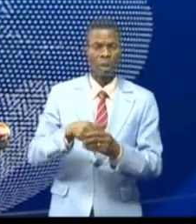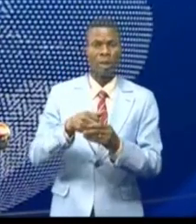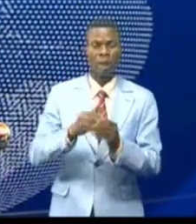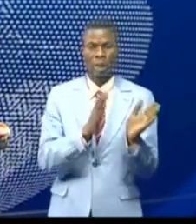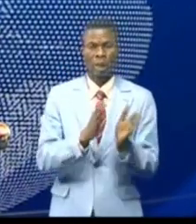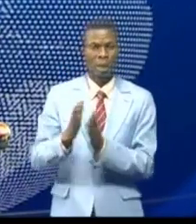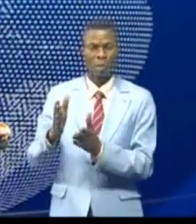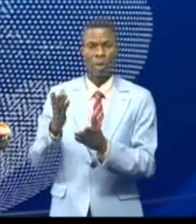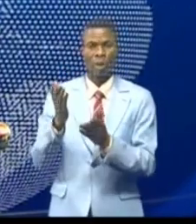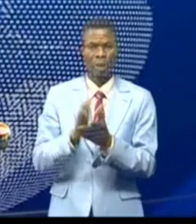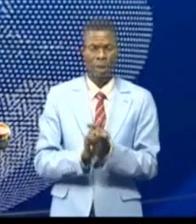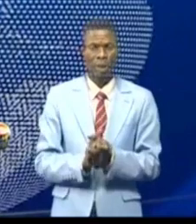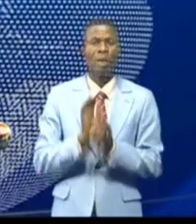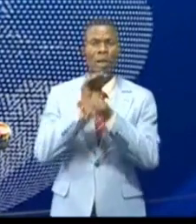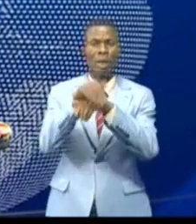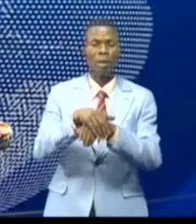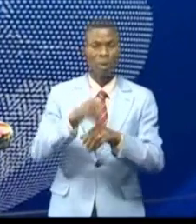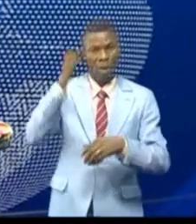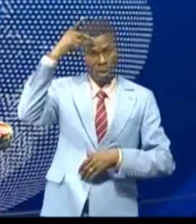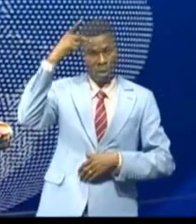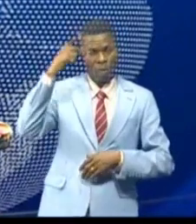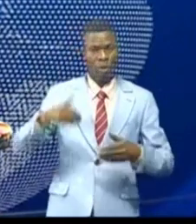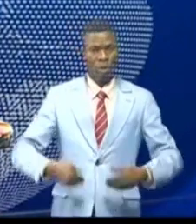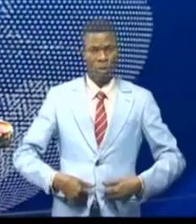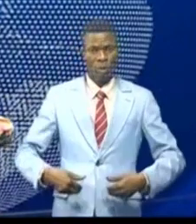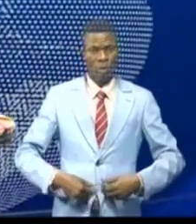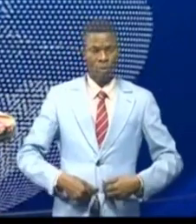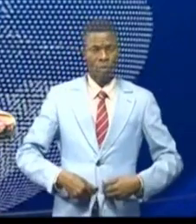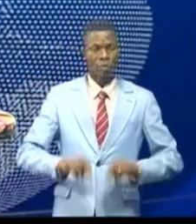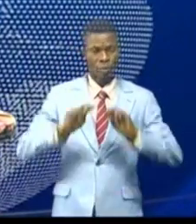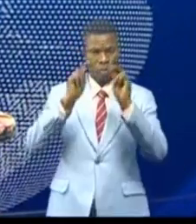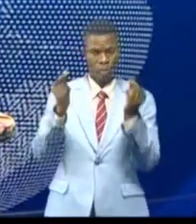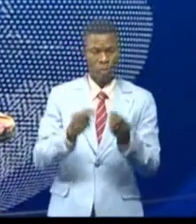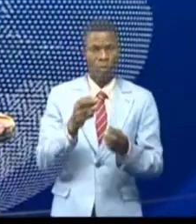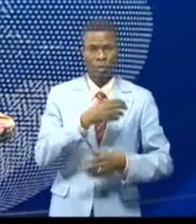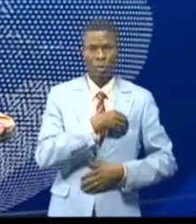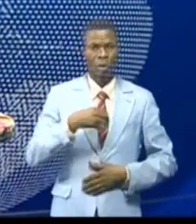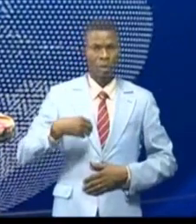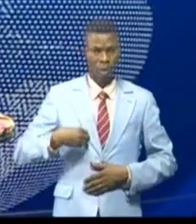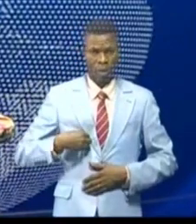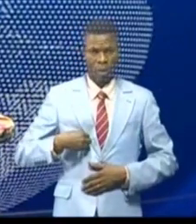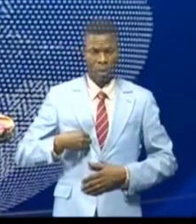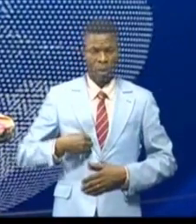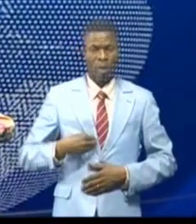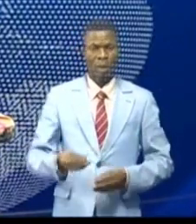disposition concernant la participation politique de la jeunesse, la synergie de femmes a